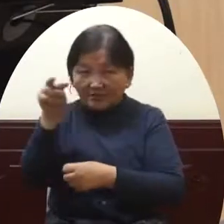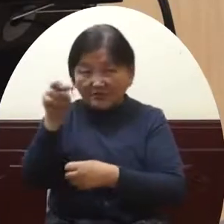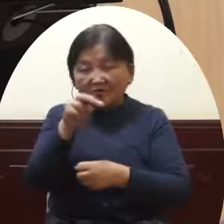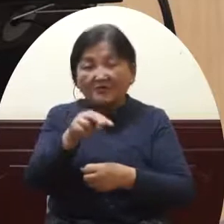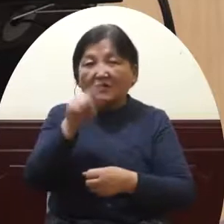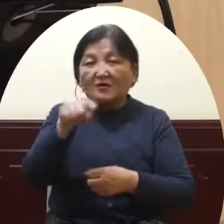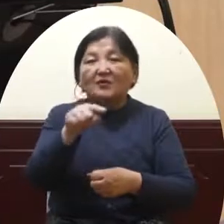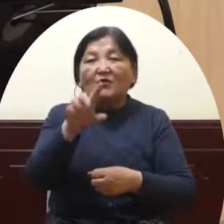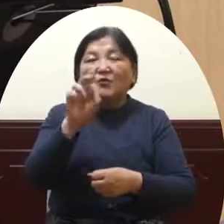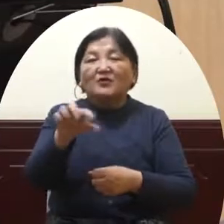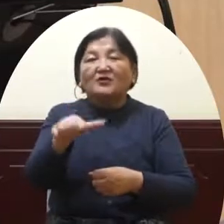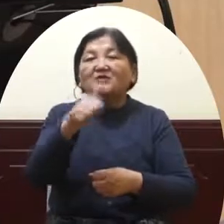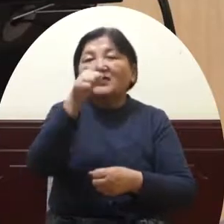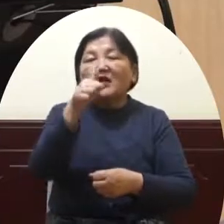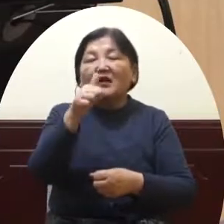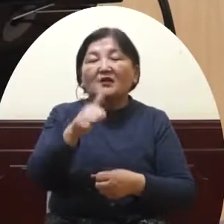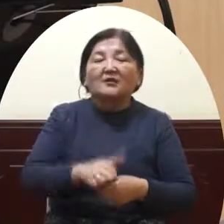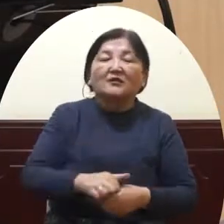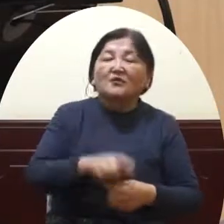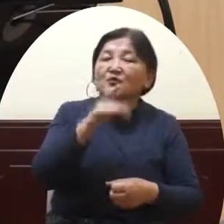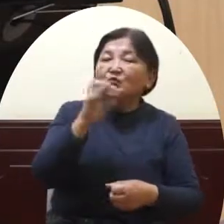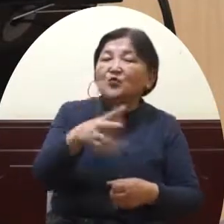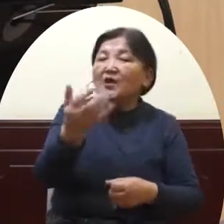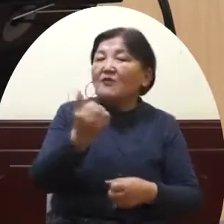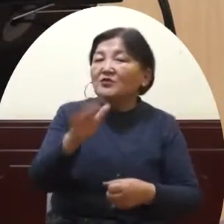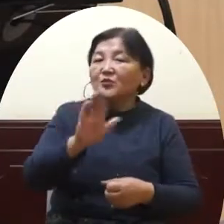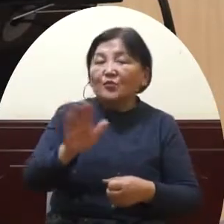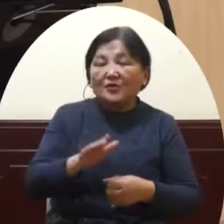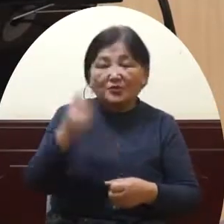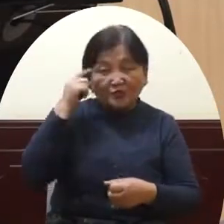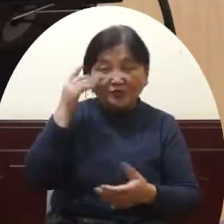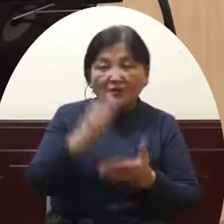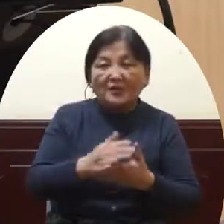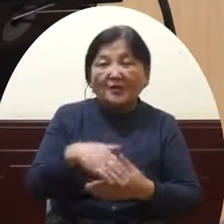дагавар авчрахгүй л гэж хэлэх гээ. Тэгээд таны прогнозыг асуулаа.